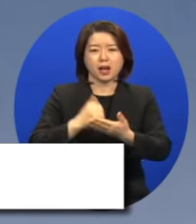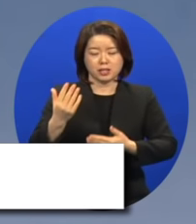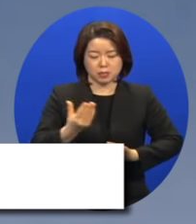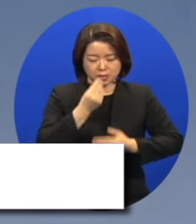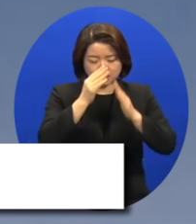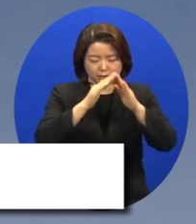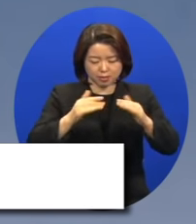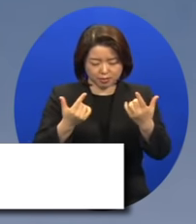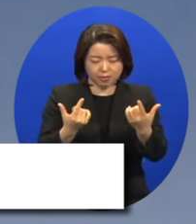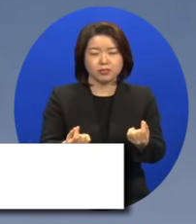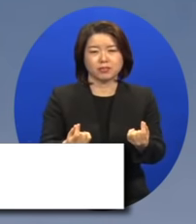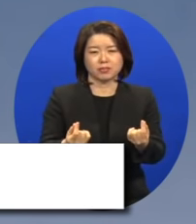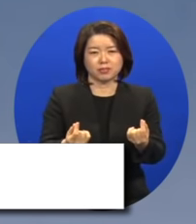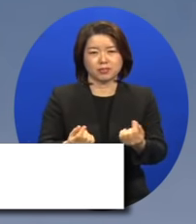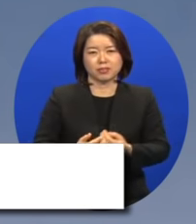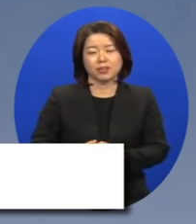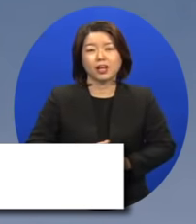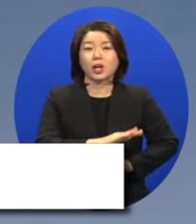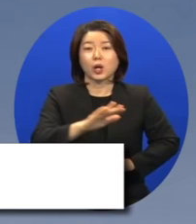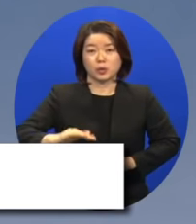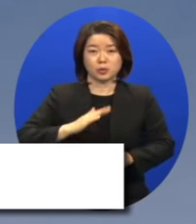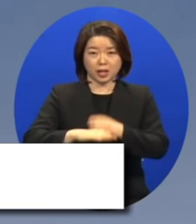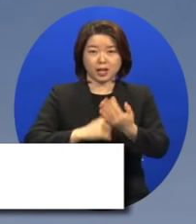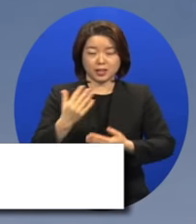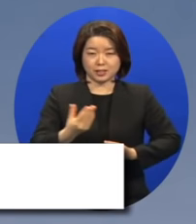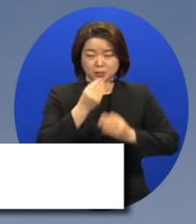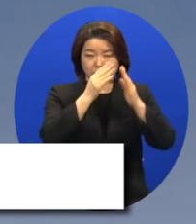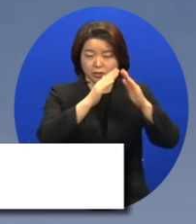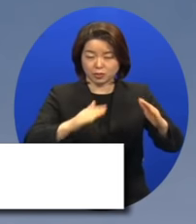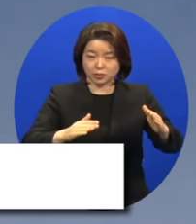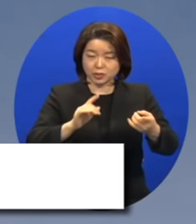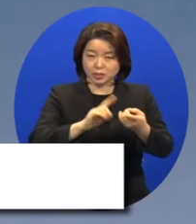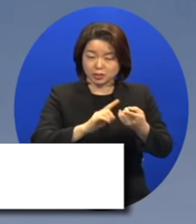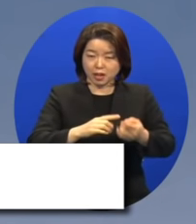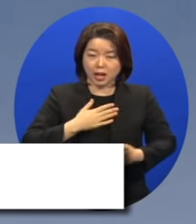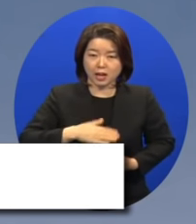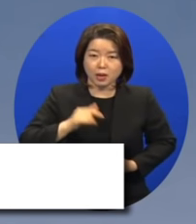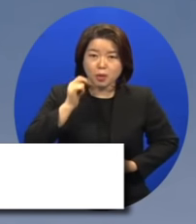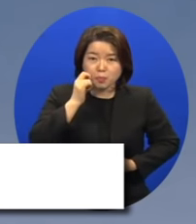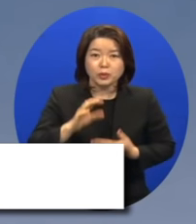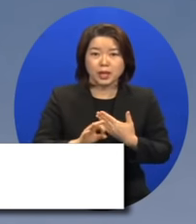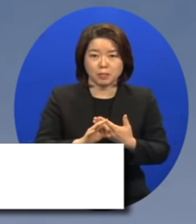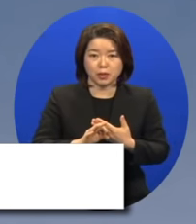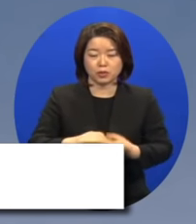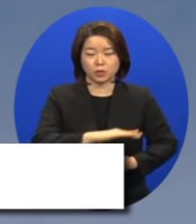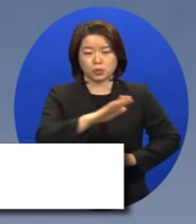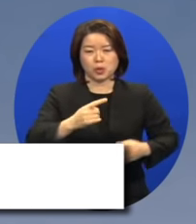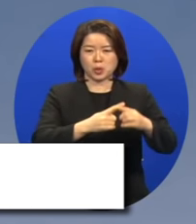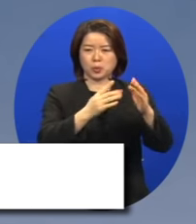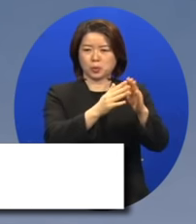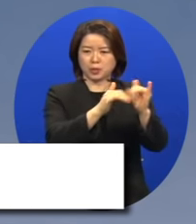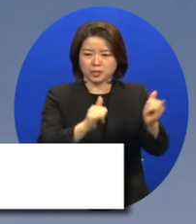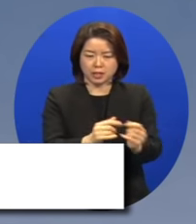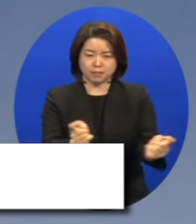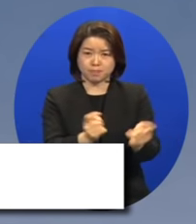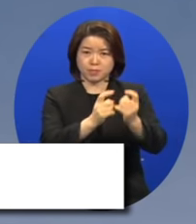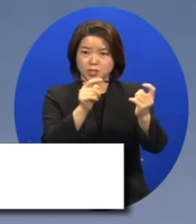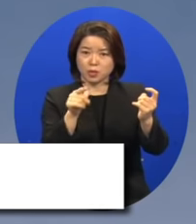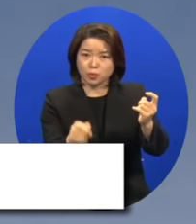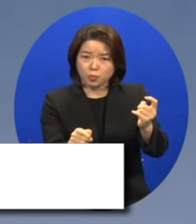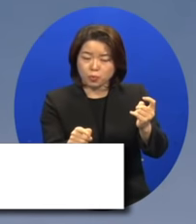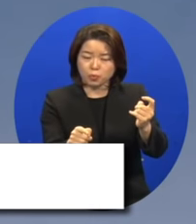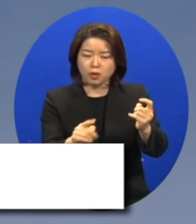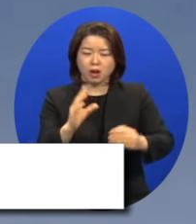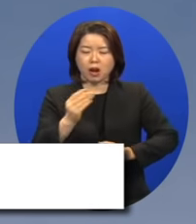성전입니다.우리가 하나님의성전이라는사실을알지못하면, 같은신자들